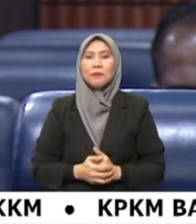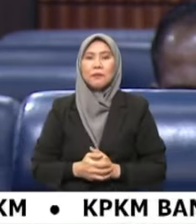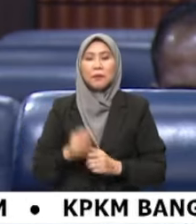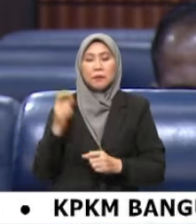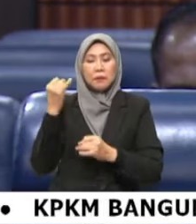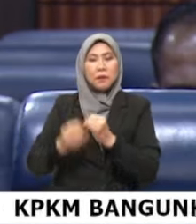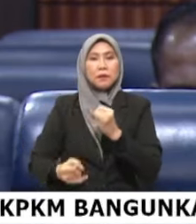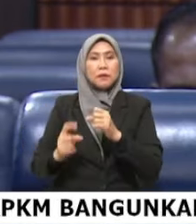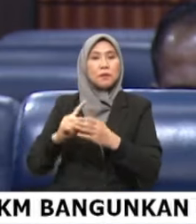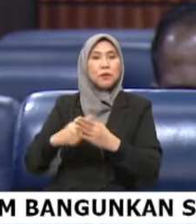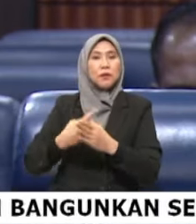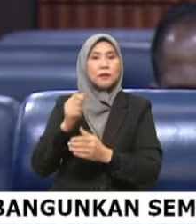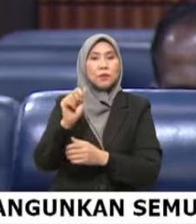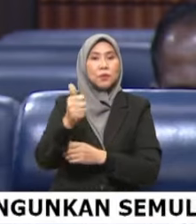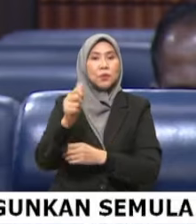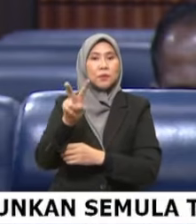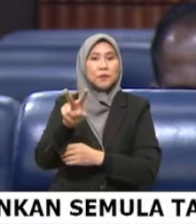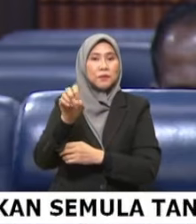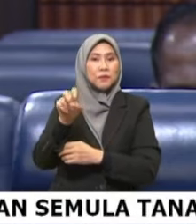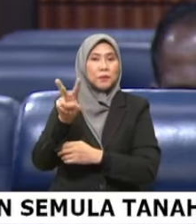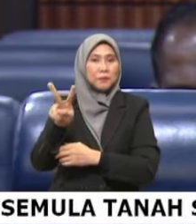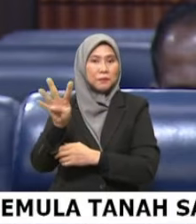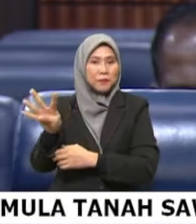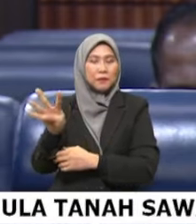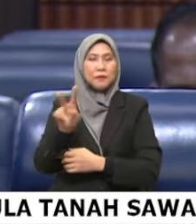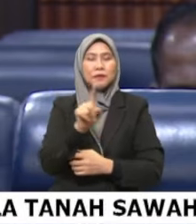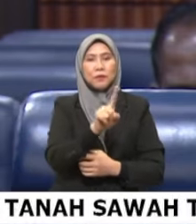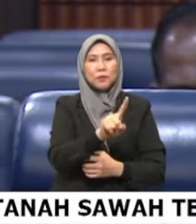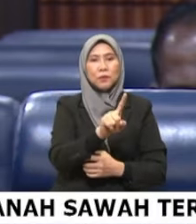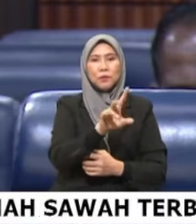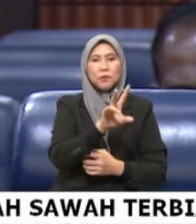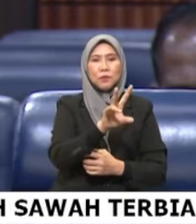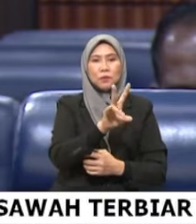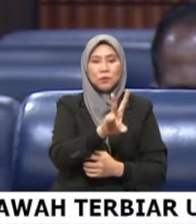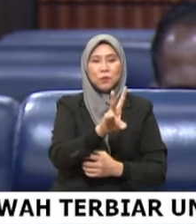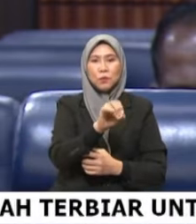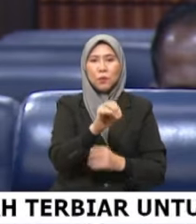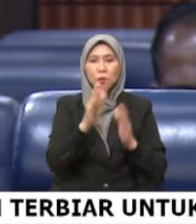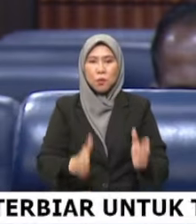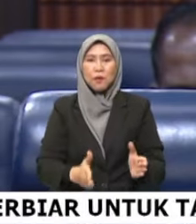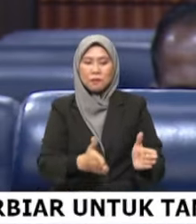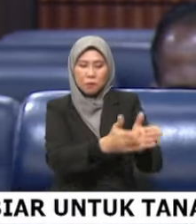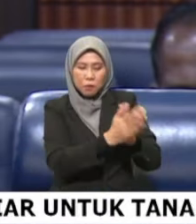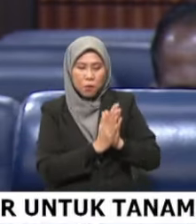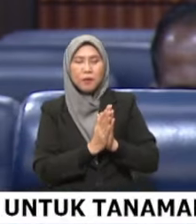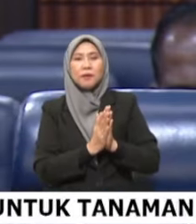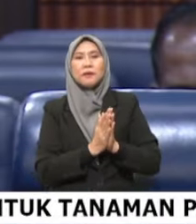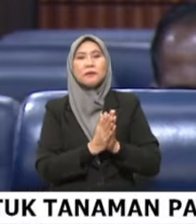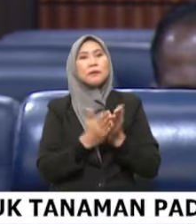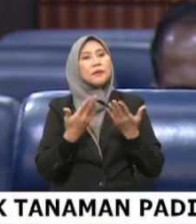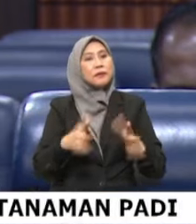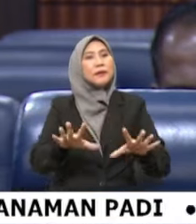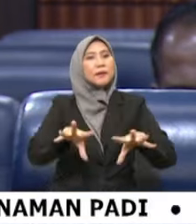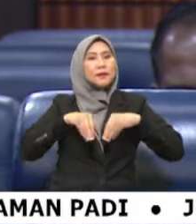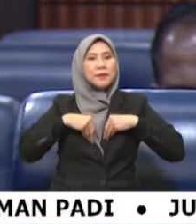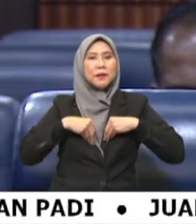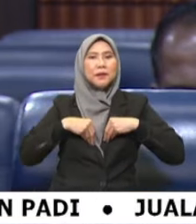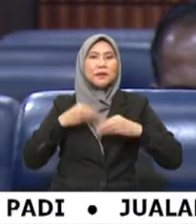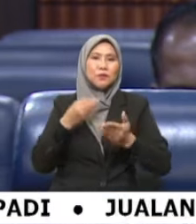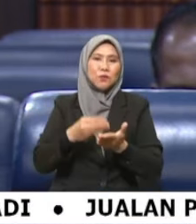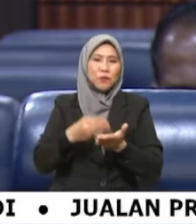Oktober 2024, seramai 170 pemohon telah menerima bayaran